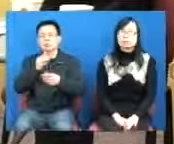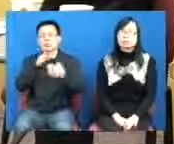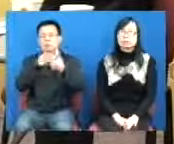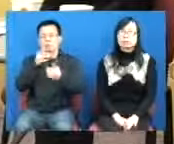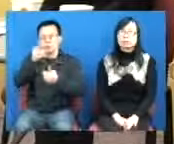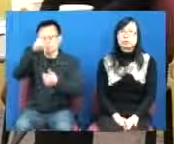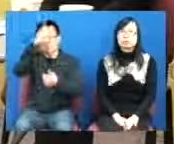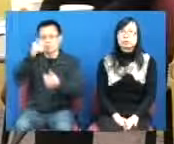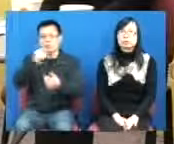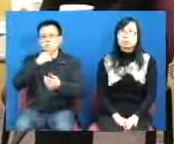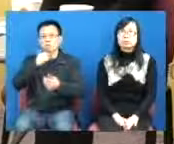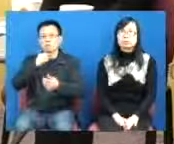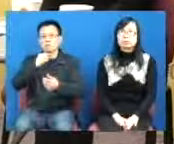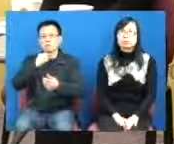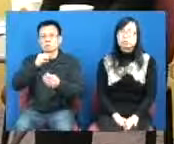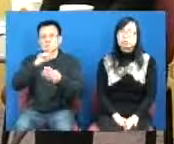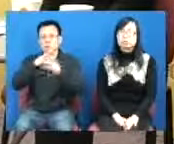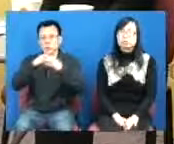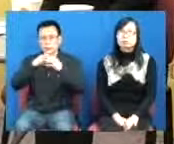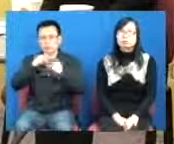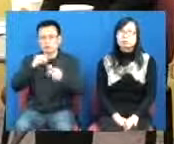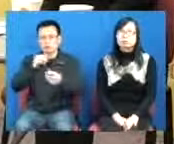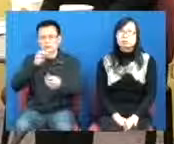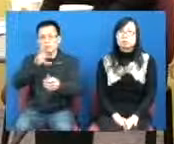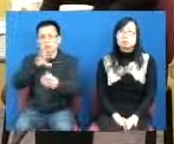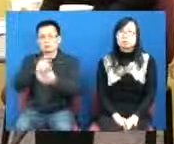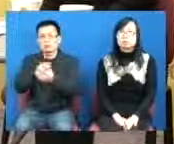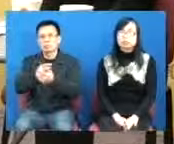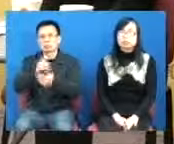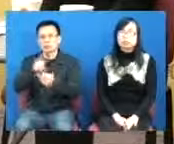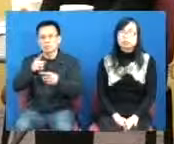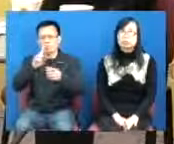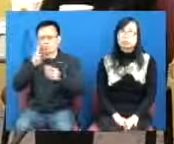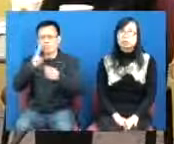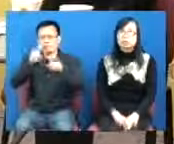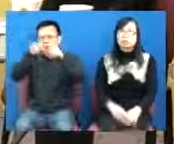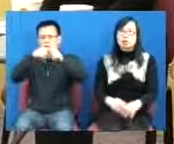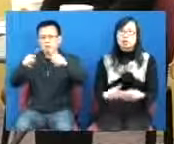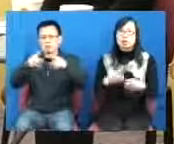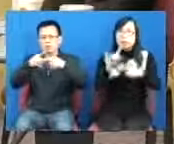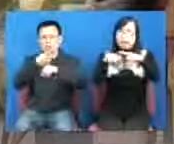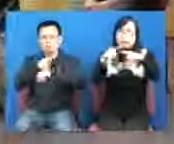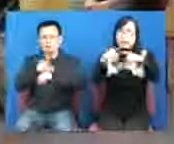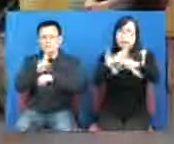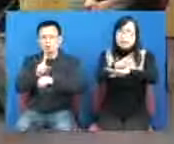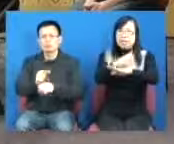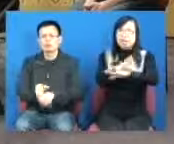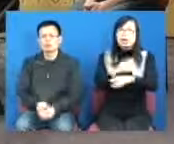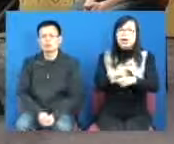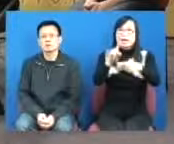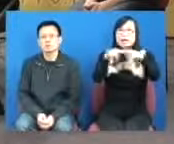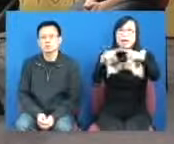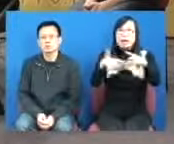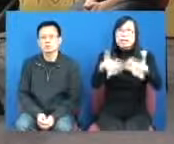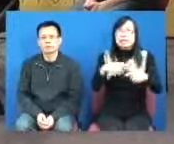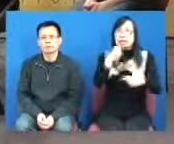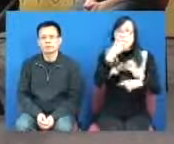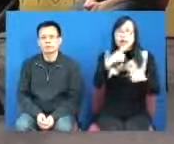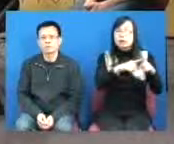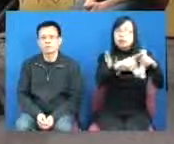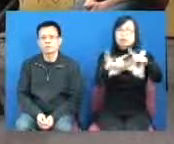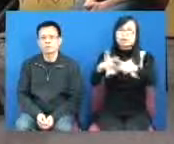所以說大社會的時候我想都要想想究竟什麼是大社會大社會我覺得應該是大市民如果政府